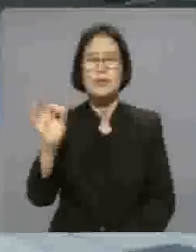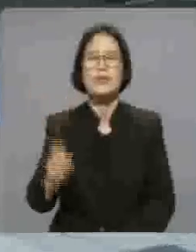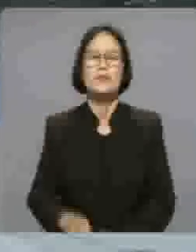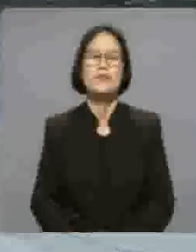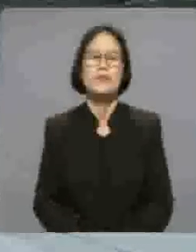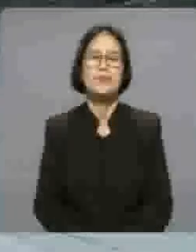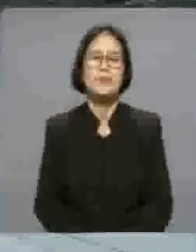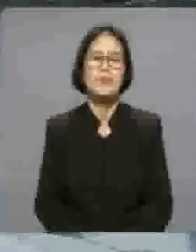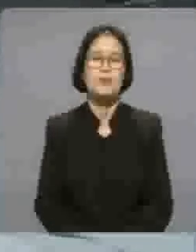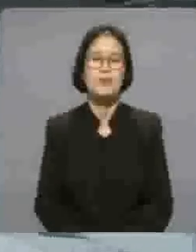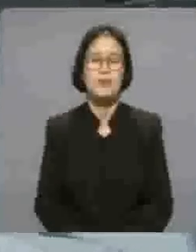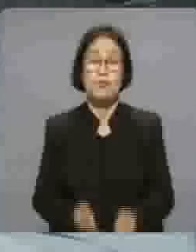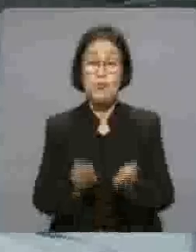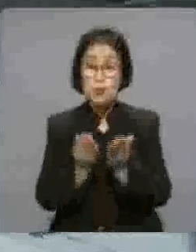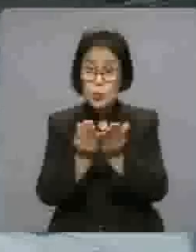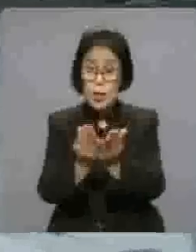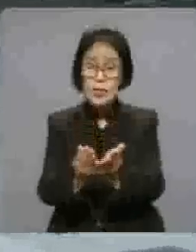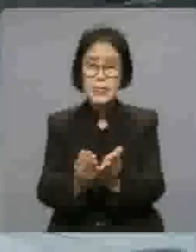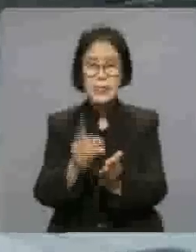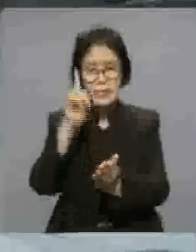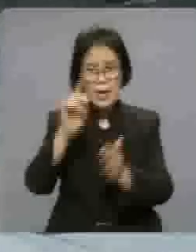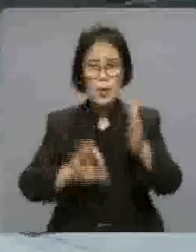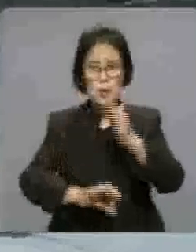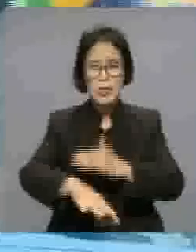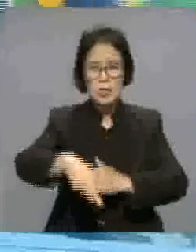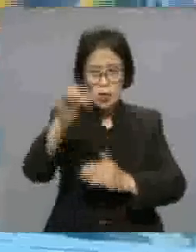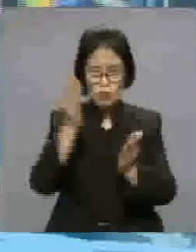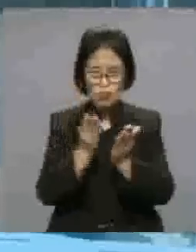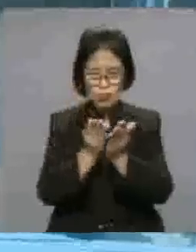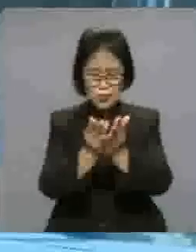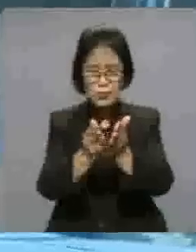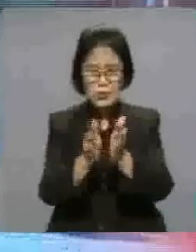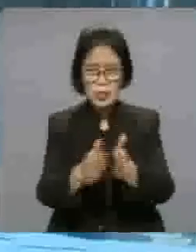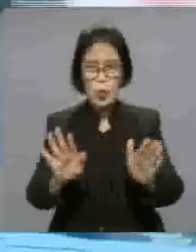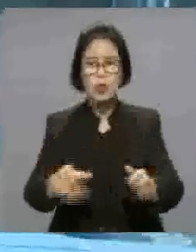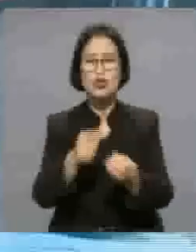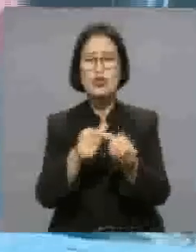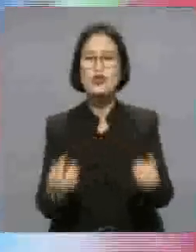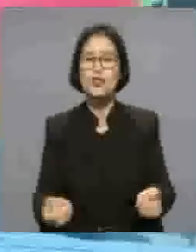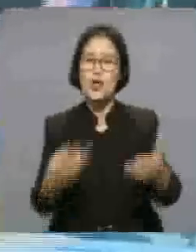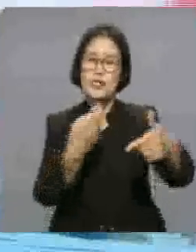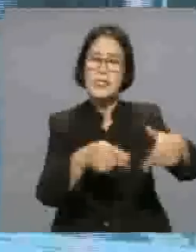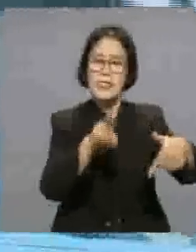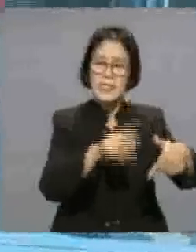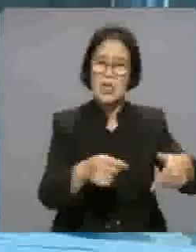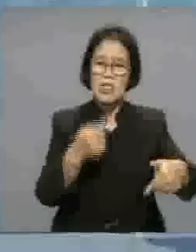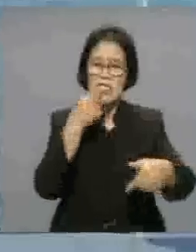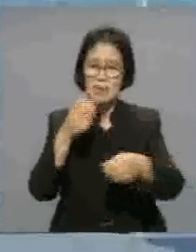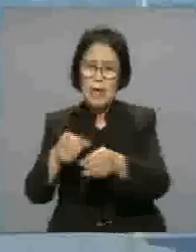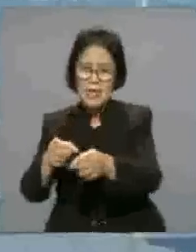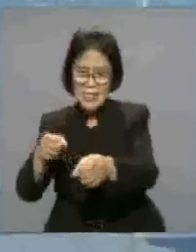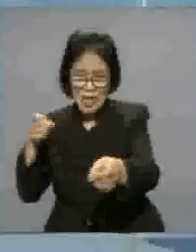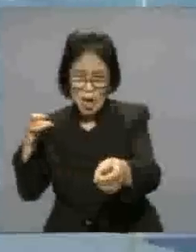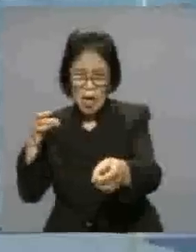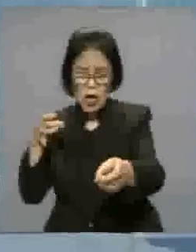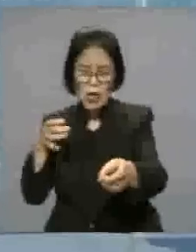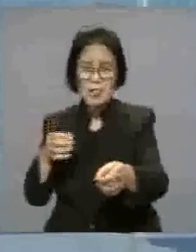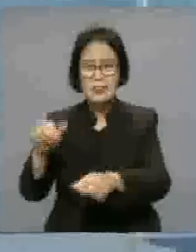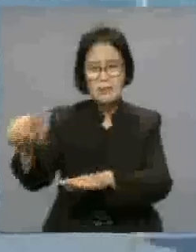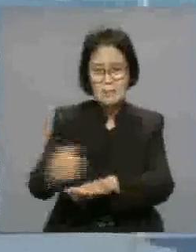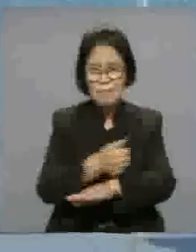보여지고요. 코리아 프라이드는 내일 오전 첫 출항해 올 추석 인천과 백령으로 가는 주민들은